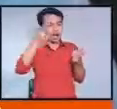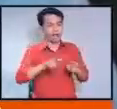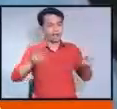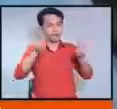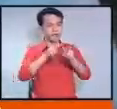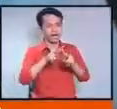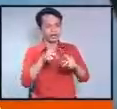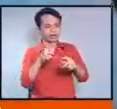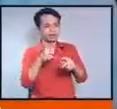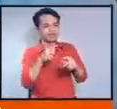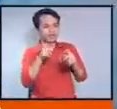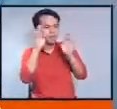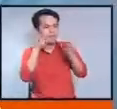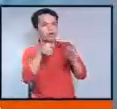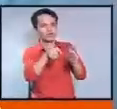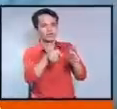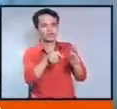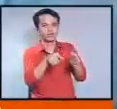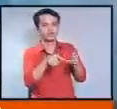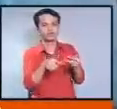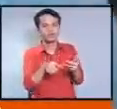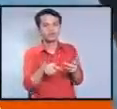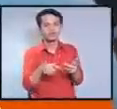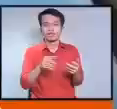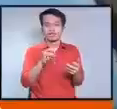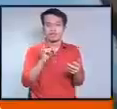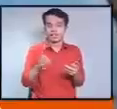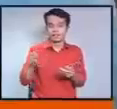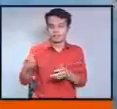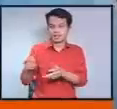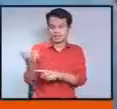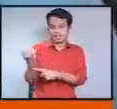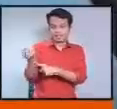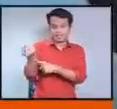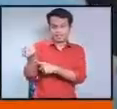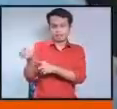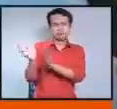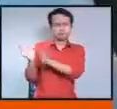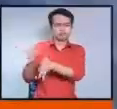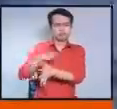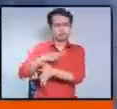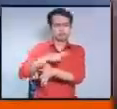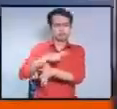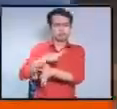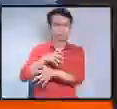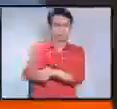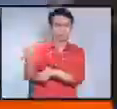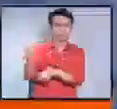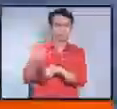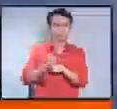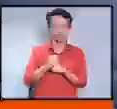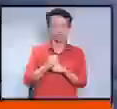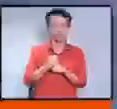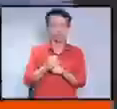mahuli. Kung ipagkakait nila yung impormasyon, nasa sa kanila yun. Basta. Sisikapin pa